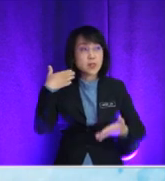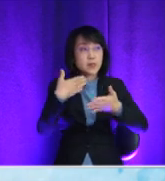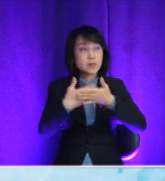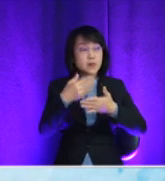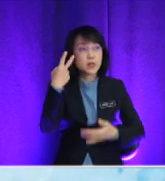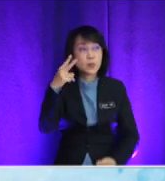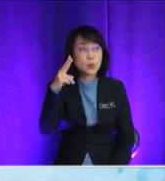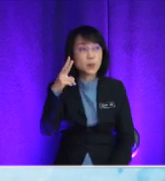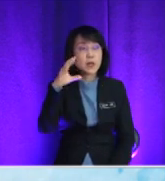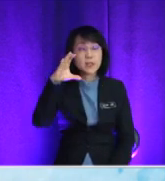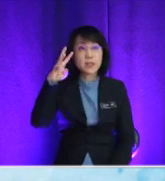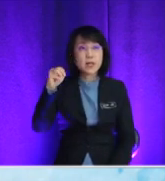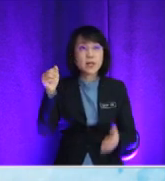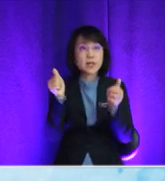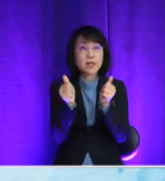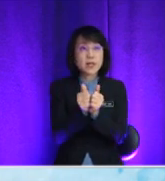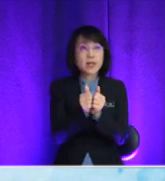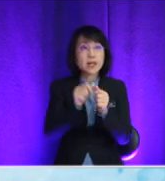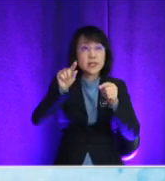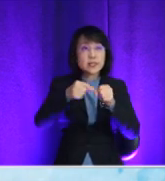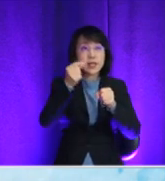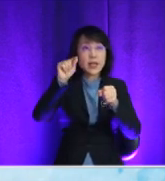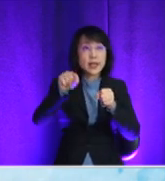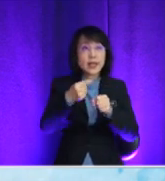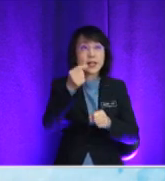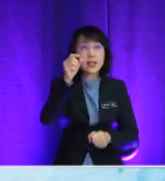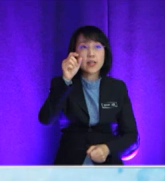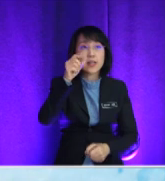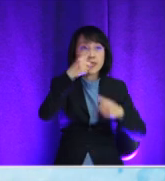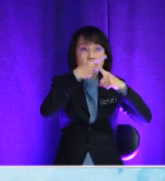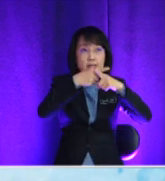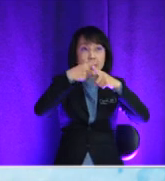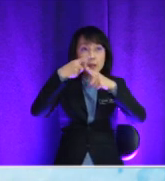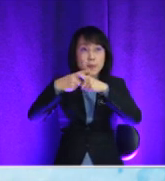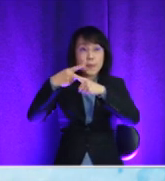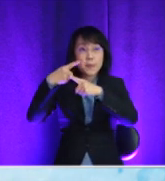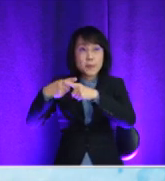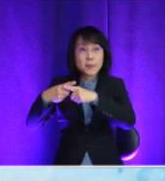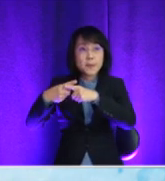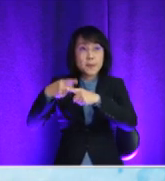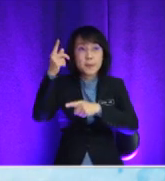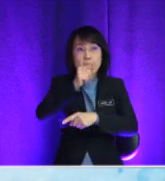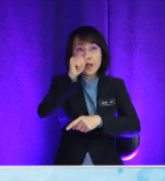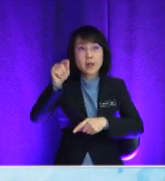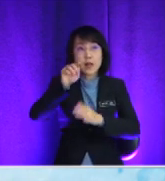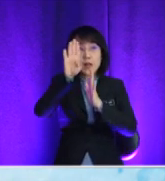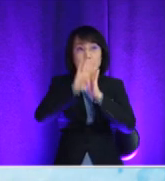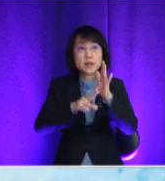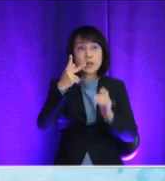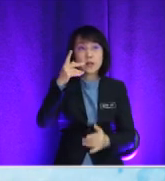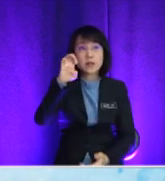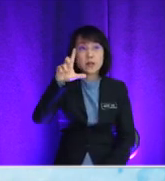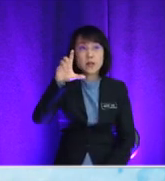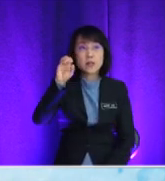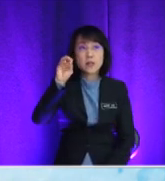dengan silang pangkat kelompok dia berada di bagian tertentu Kita